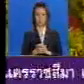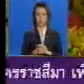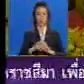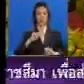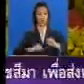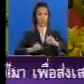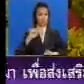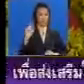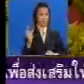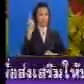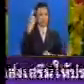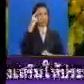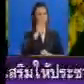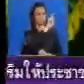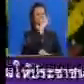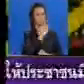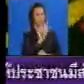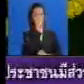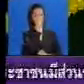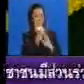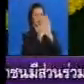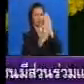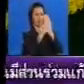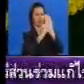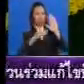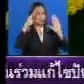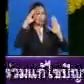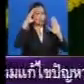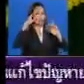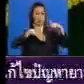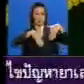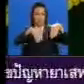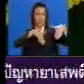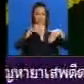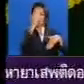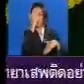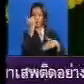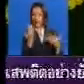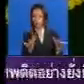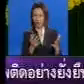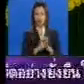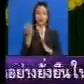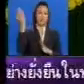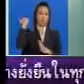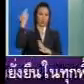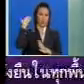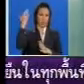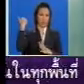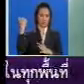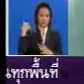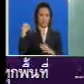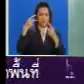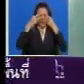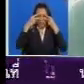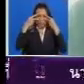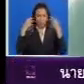งสัยว่าทำไมถึงต้องมีการฝึกอบรมลูกเสือชาวบ้านก็เพราะในอดีตประเทศไทยมีผู้ก่อการร้ายคอมมิวนิสต์อยู่ทั่วทุกภา